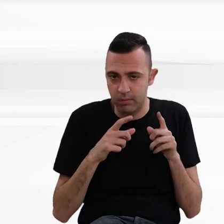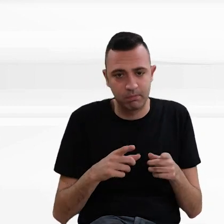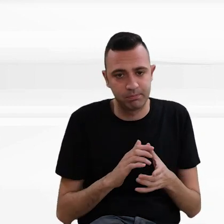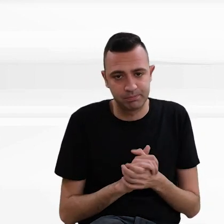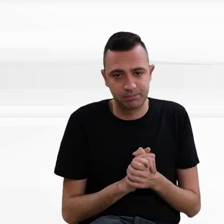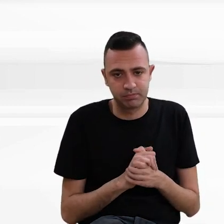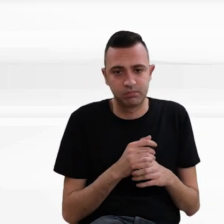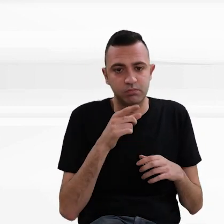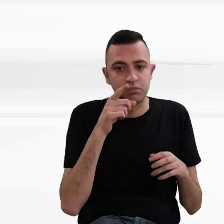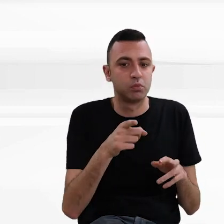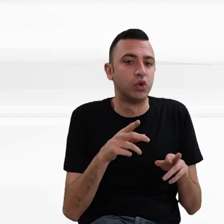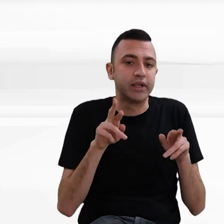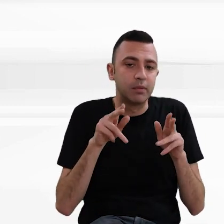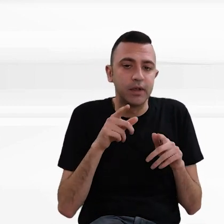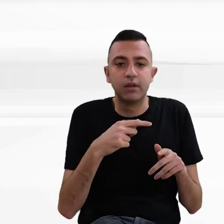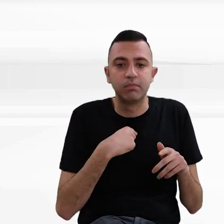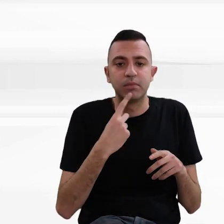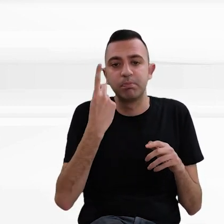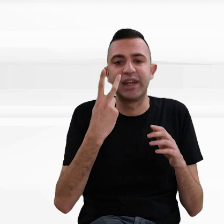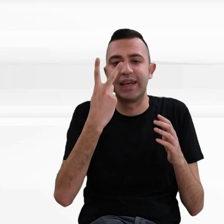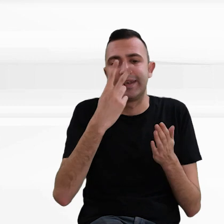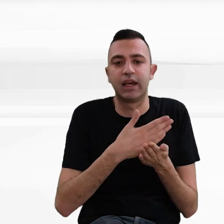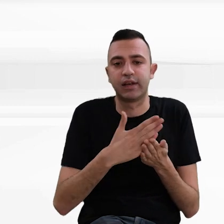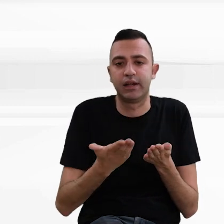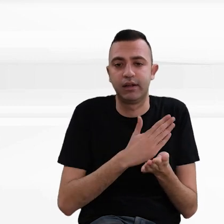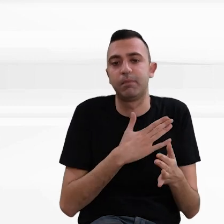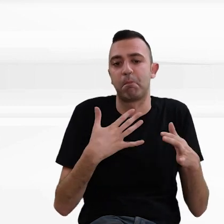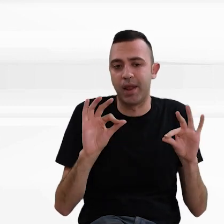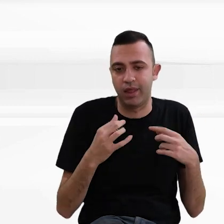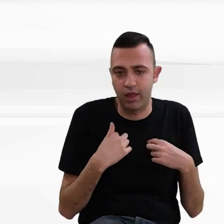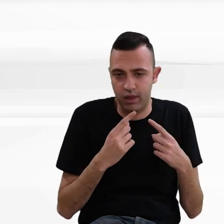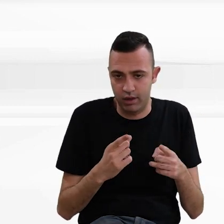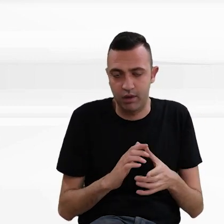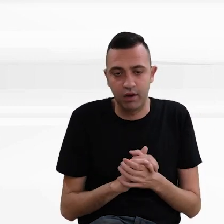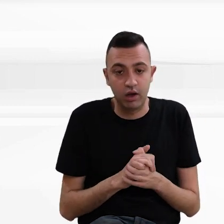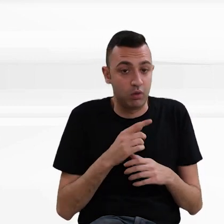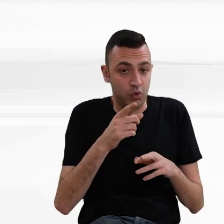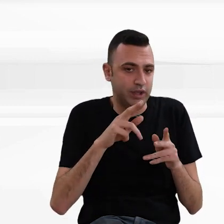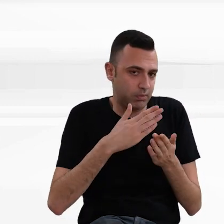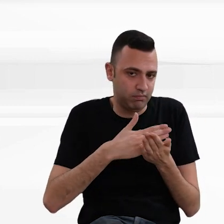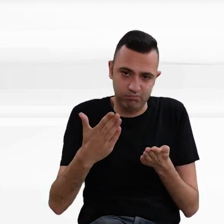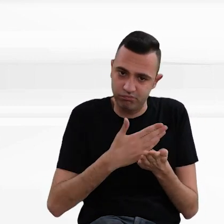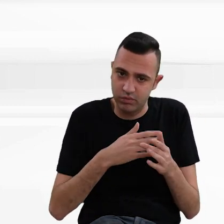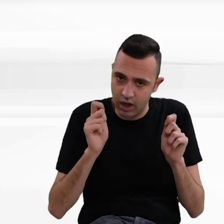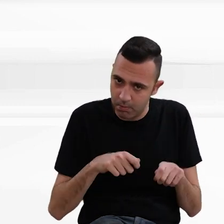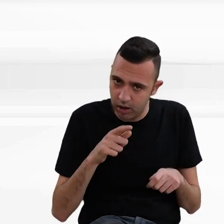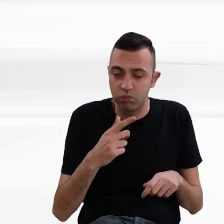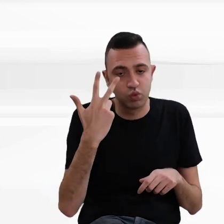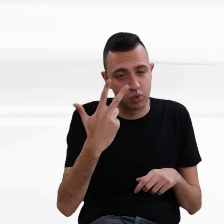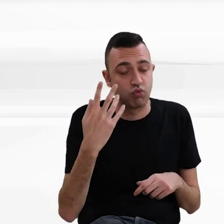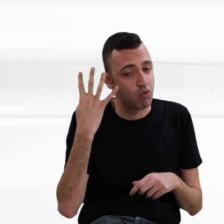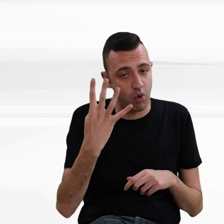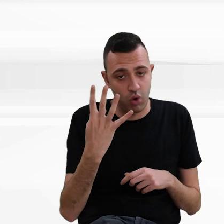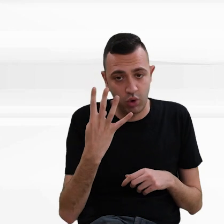bu şekilde ben iki parçaya ayırmış olabilirim ya da bu şekilde ayırabilirim bu şekilde ayırabilirim 3